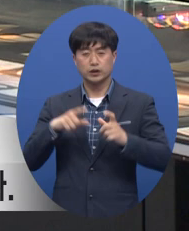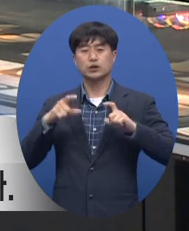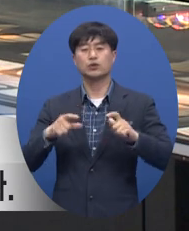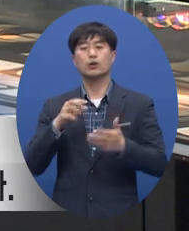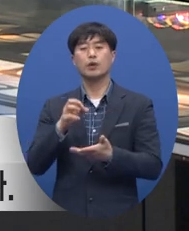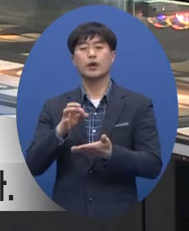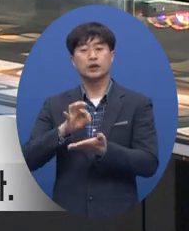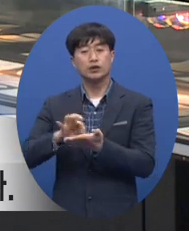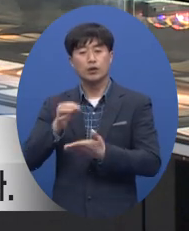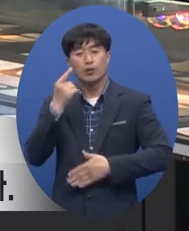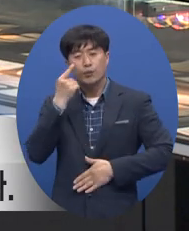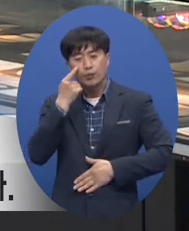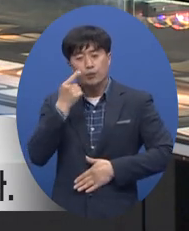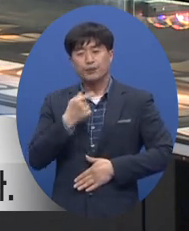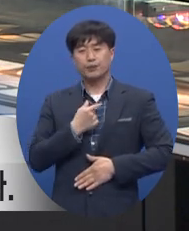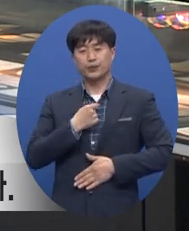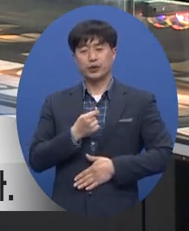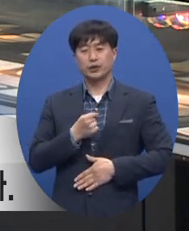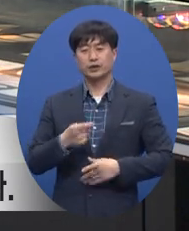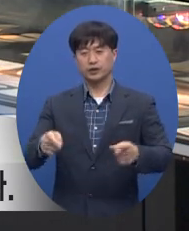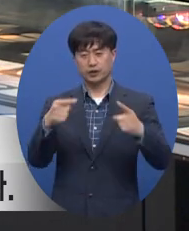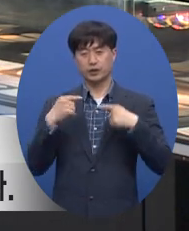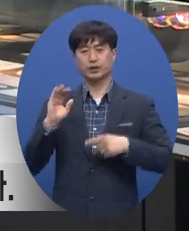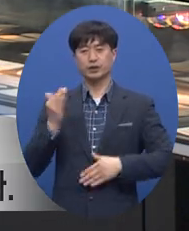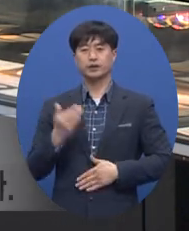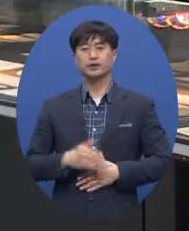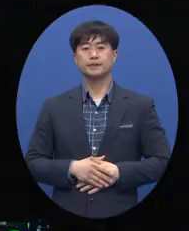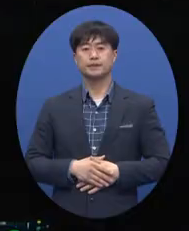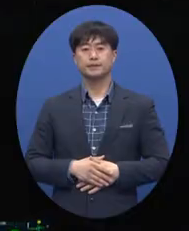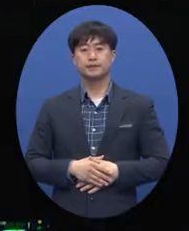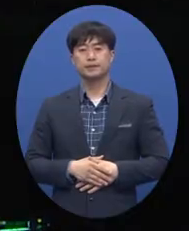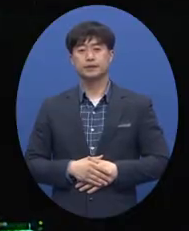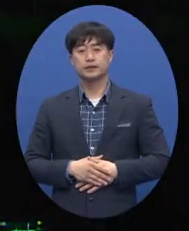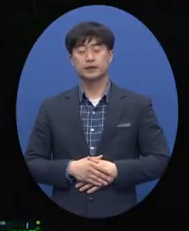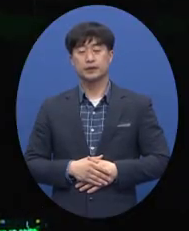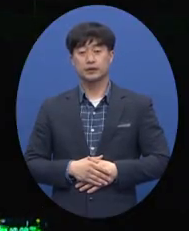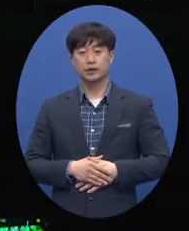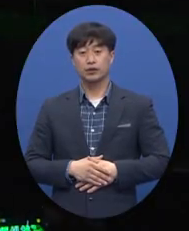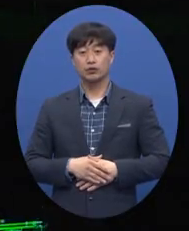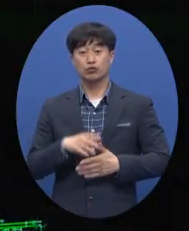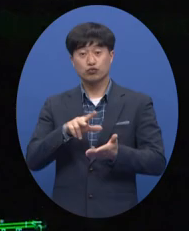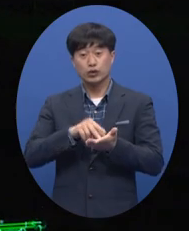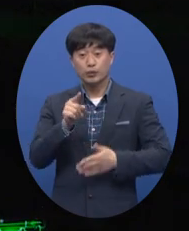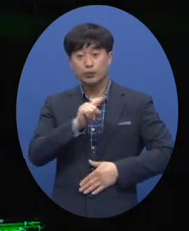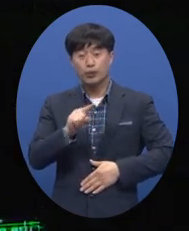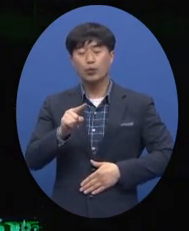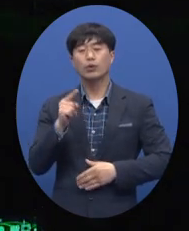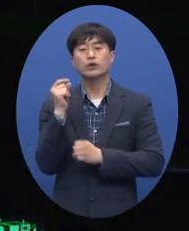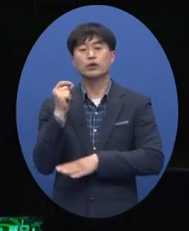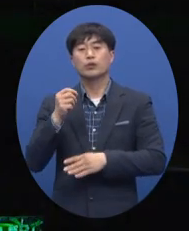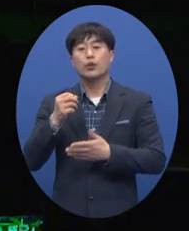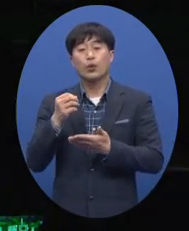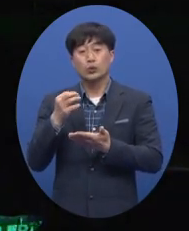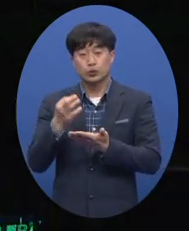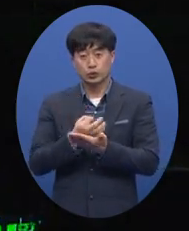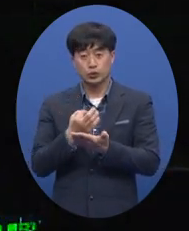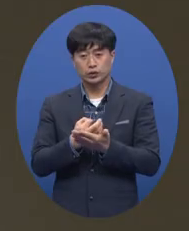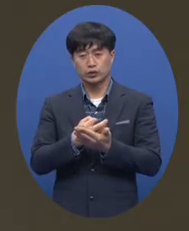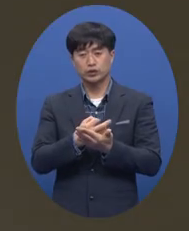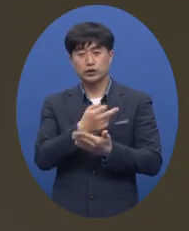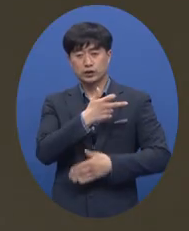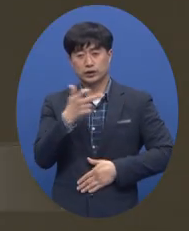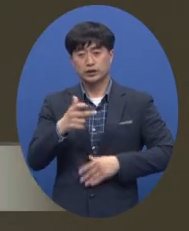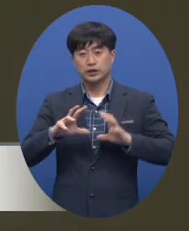하고 그 지역 카페라 한번 사용을 한 번 해보고 싶어 너의 타며 n 강남의 주제는 기본소득 대동 세상의 문을